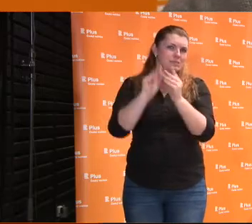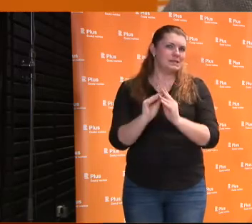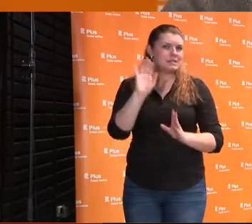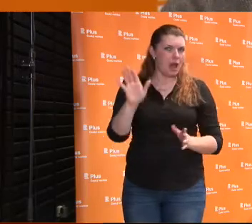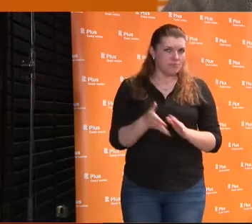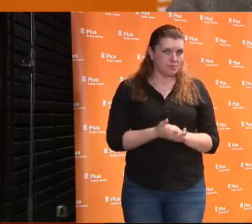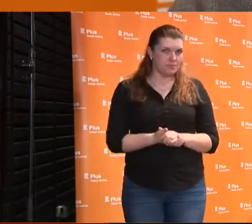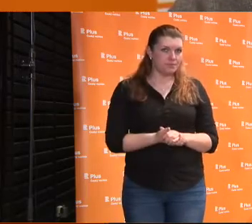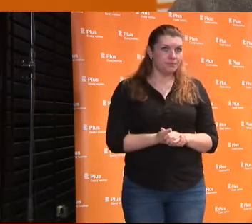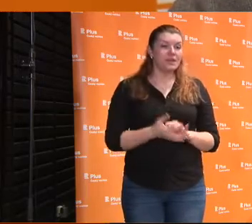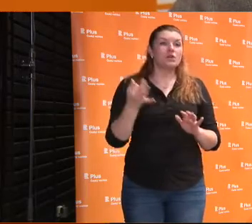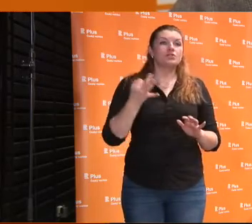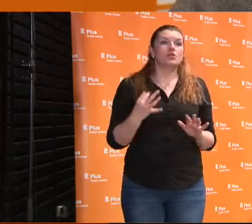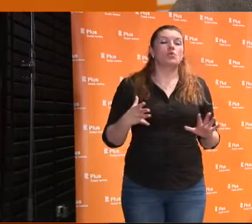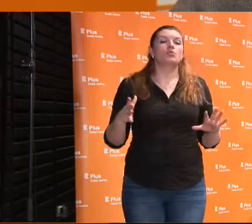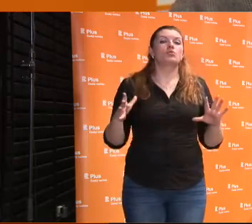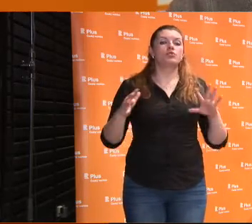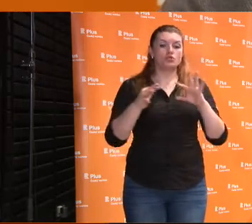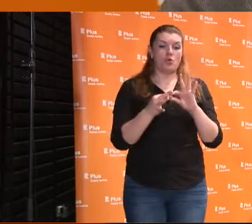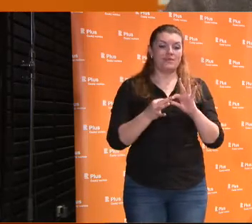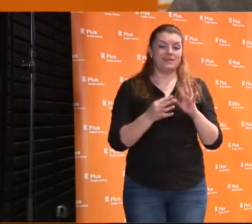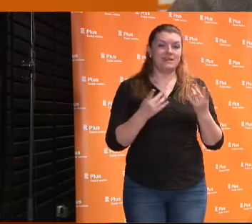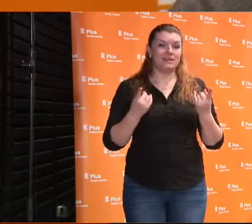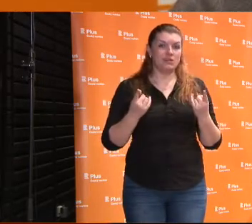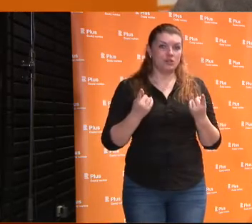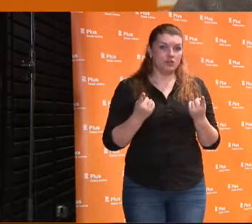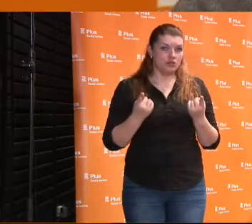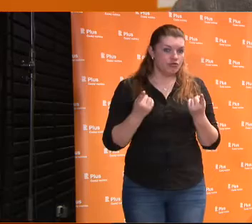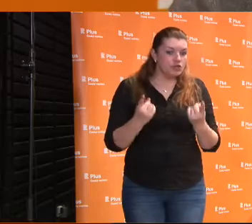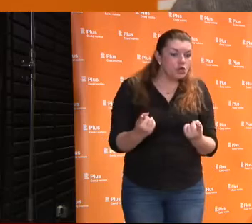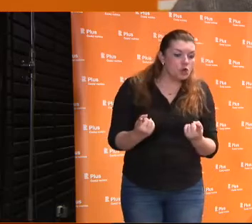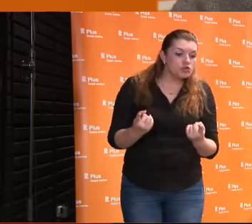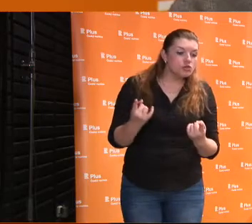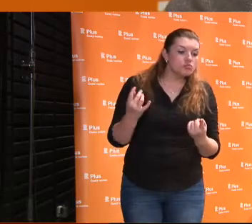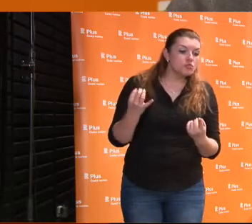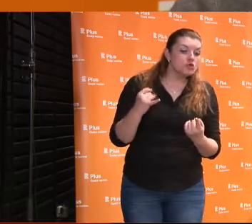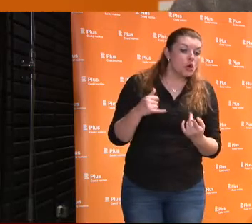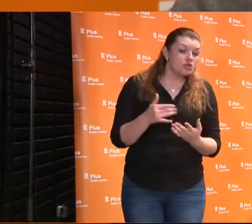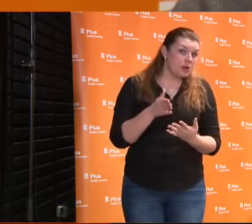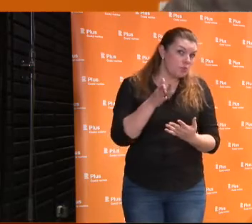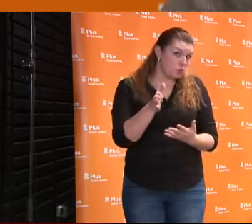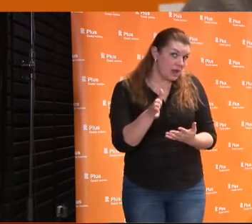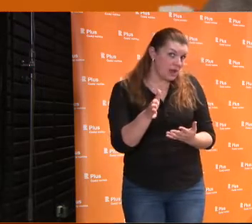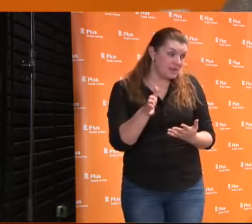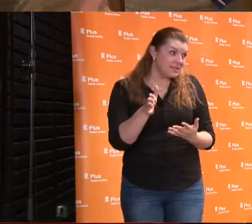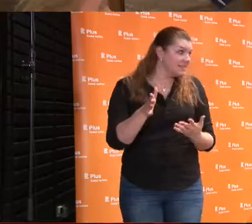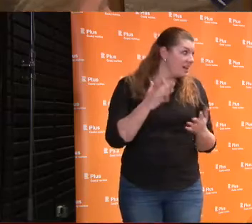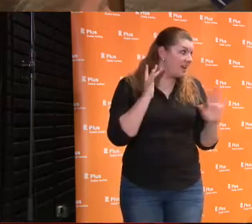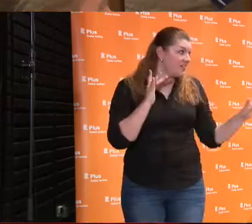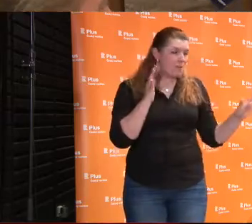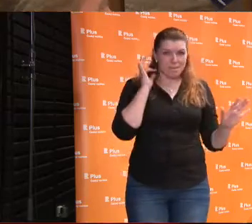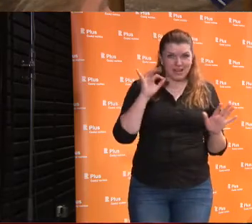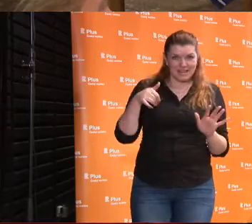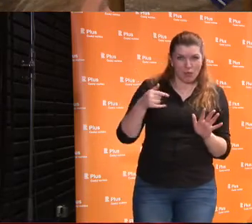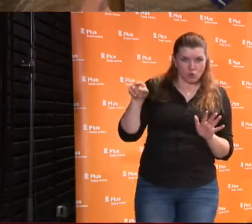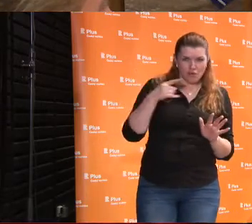A co se týká těch činností, které pravděpodobně přijdou, možná nám, já bych to řekl takhle, paní Jaburková vlastně